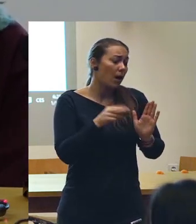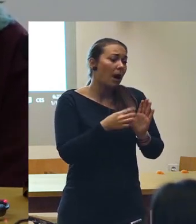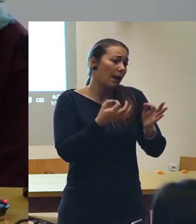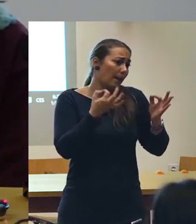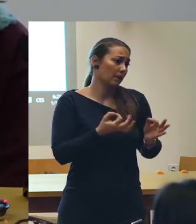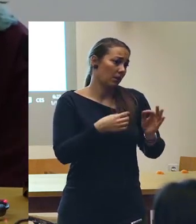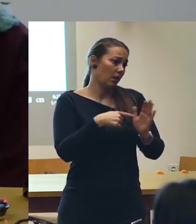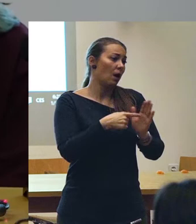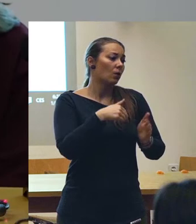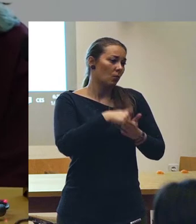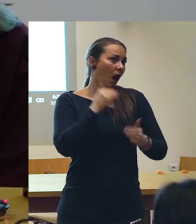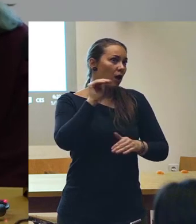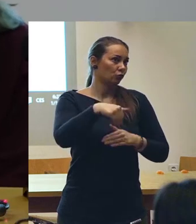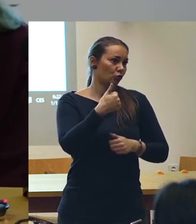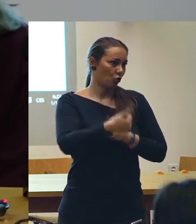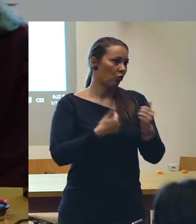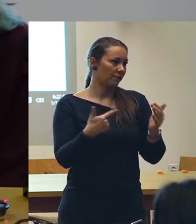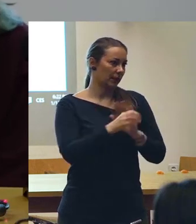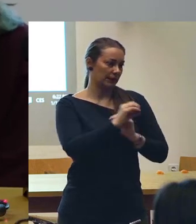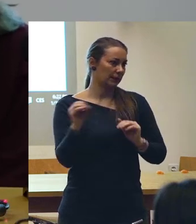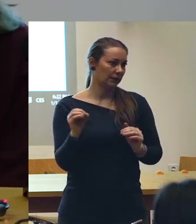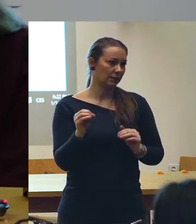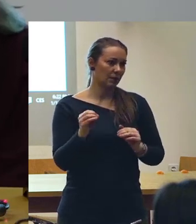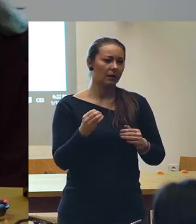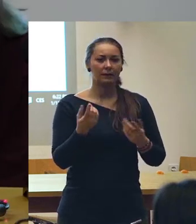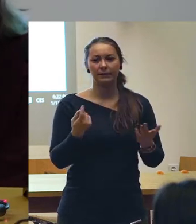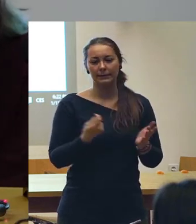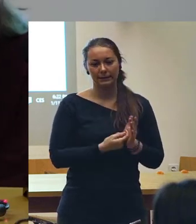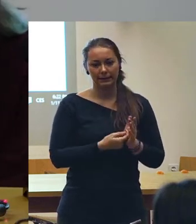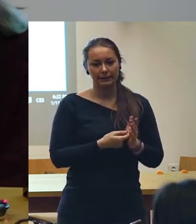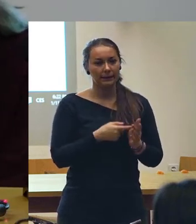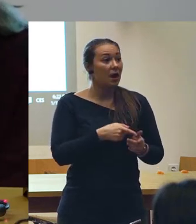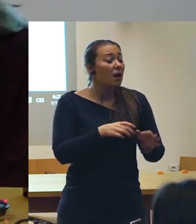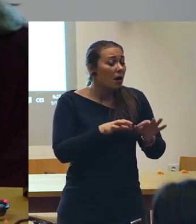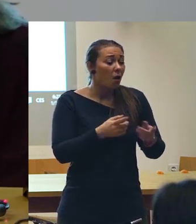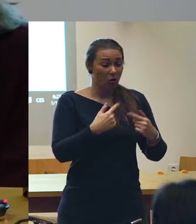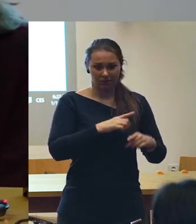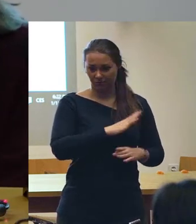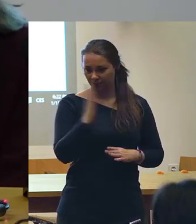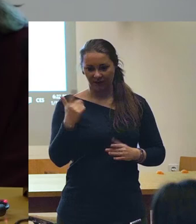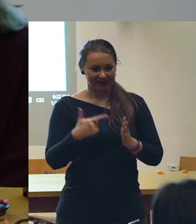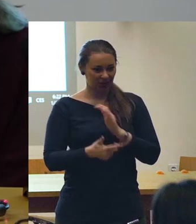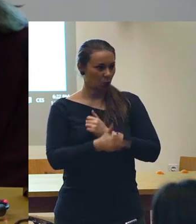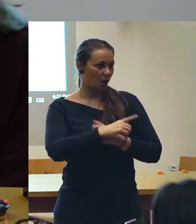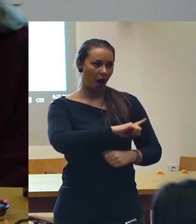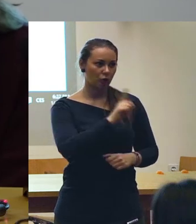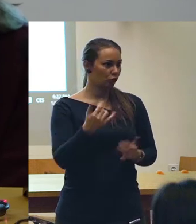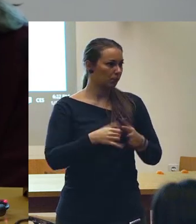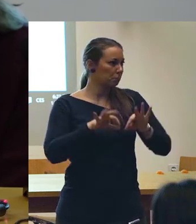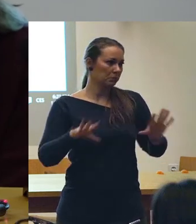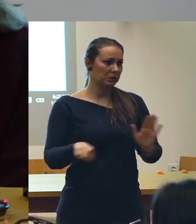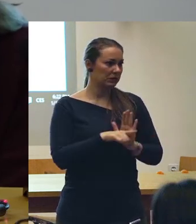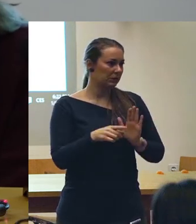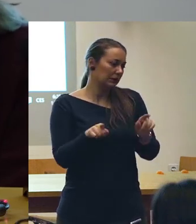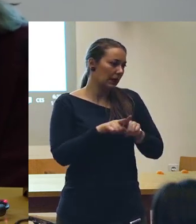2000 tímto zákonem a tato formula se doteď nezměnila. A pak poslední důležitá věc